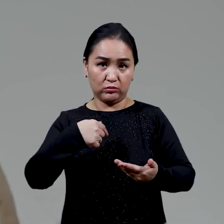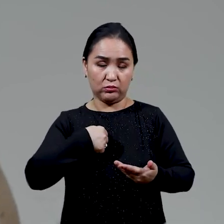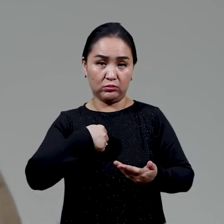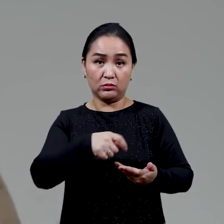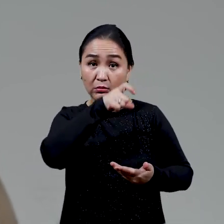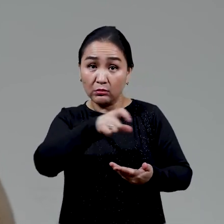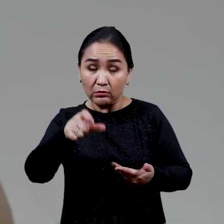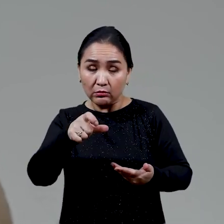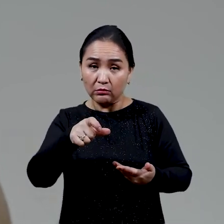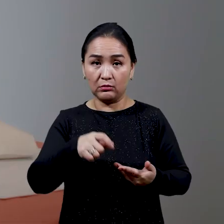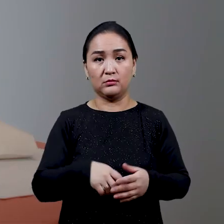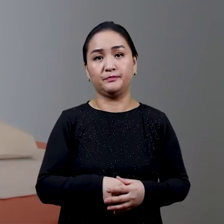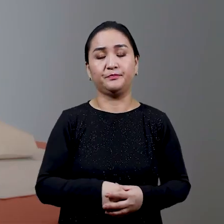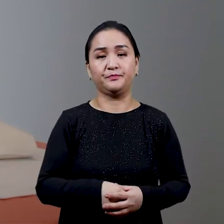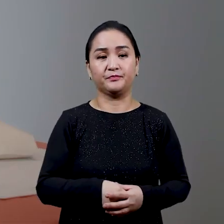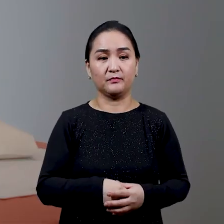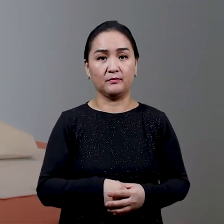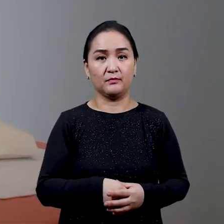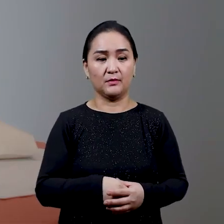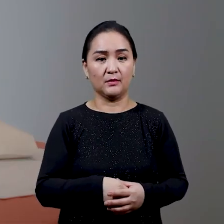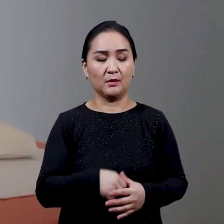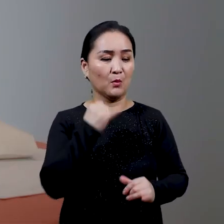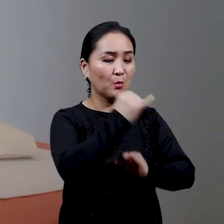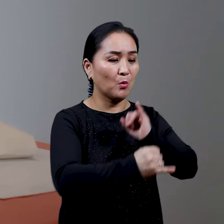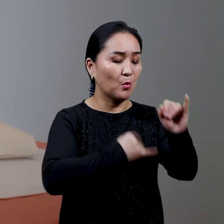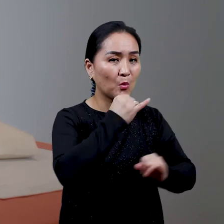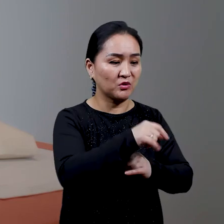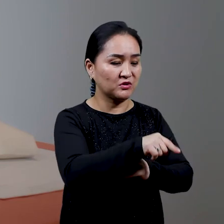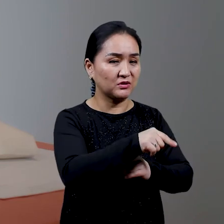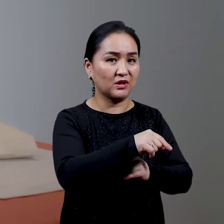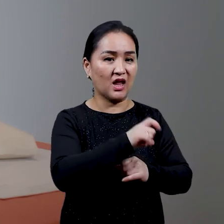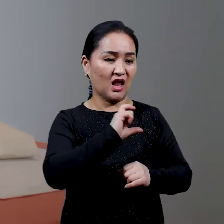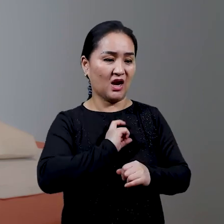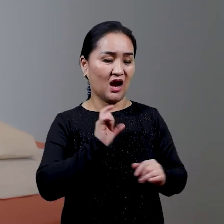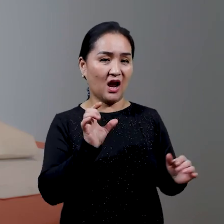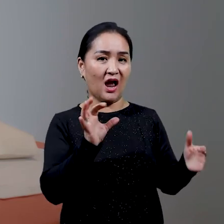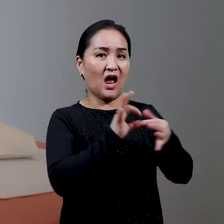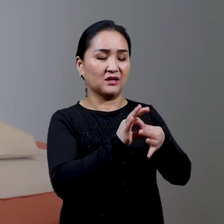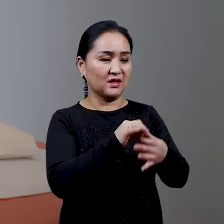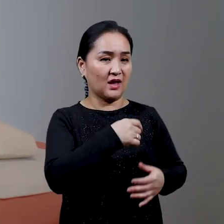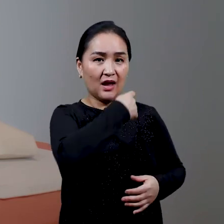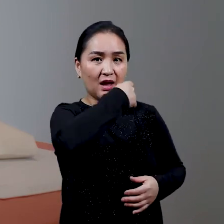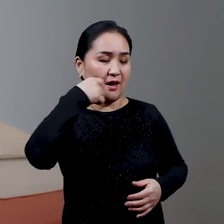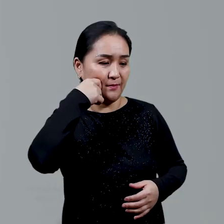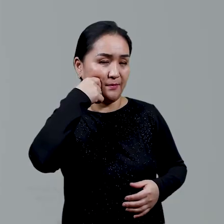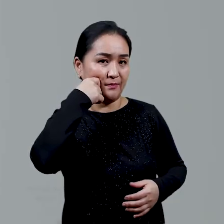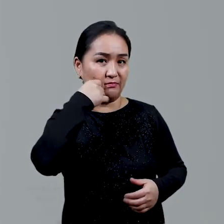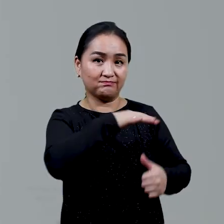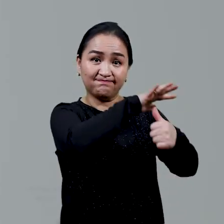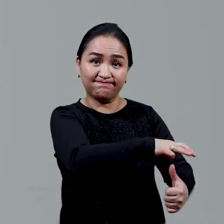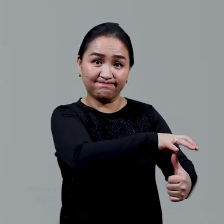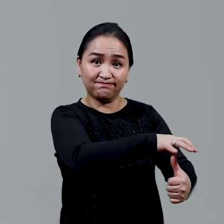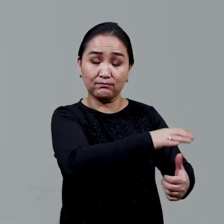юу гэдэг тийм үгээр чамаг бүх юм чи ингэж хааж амь чи таглаж байгаа тэр хүмүүсээ савлтаа